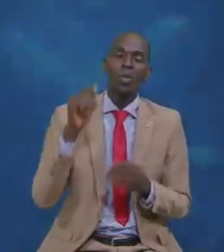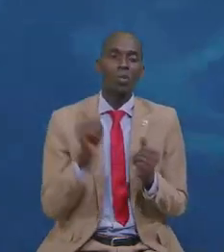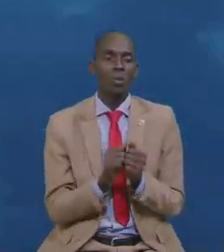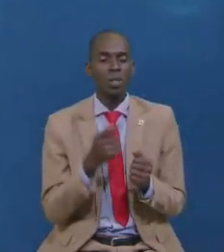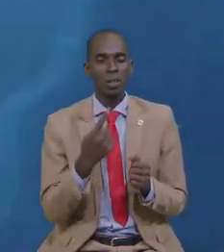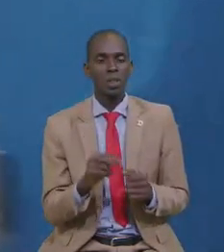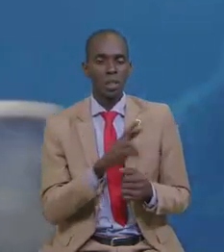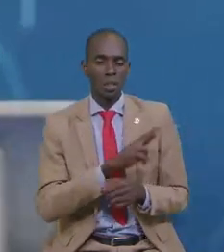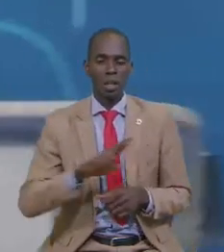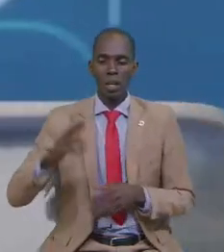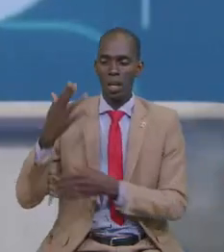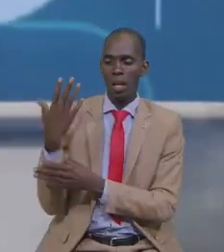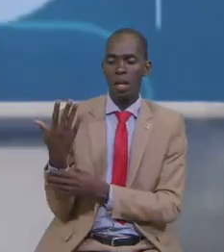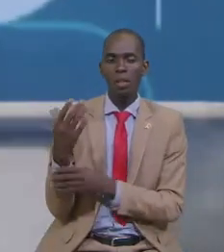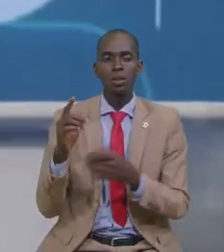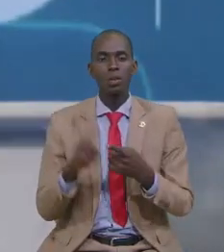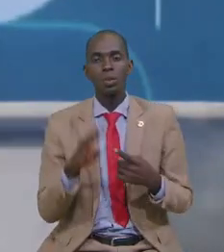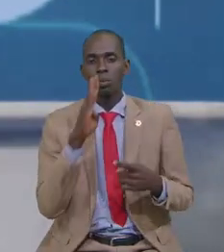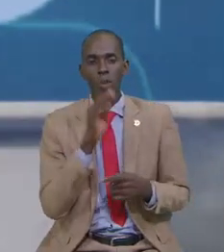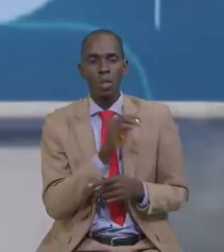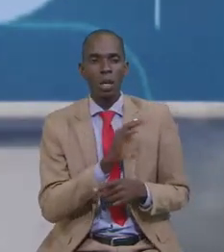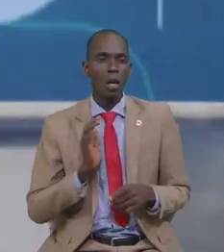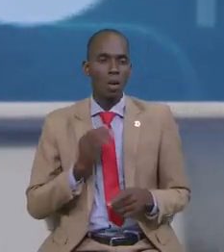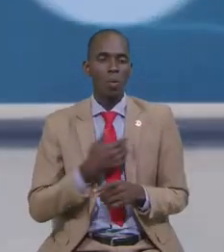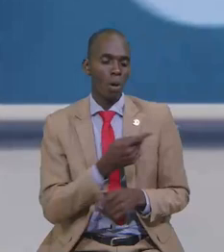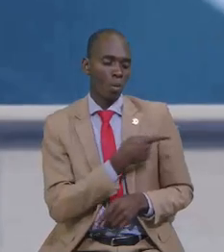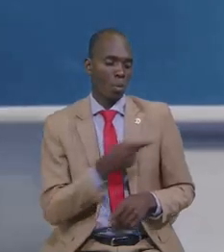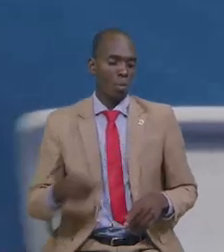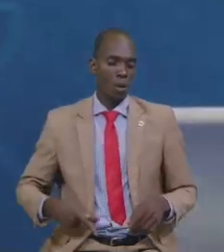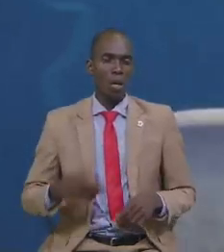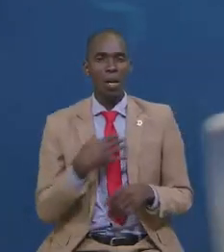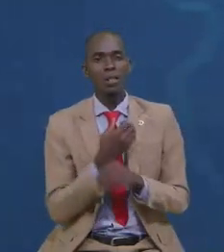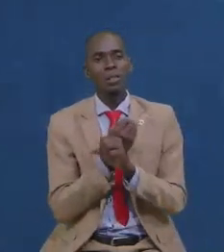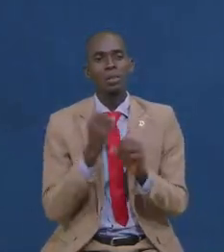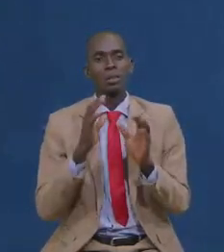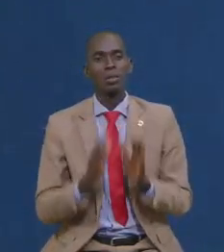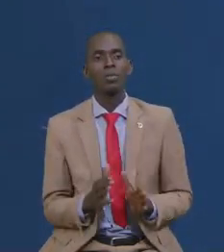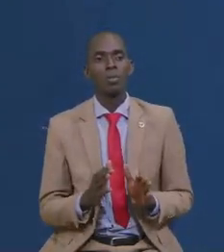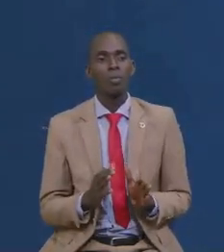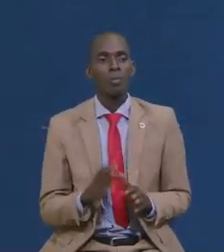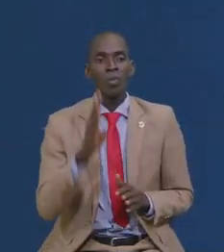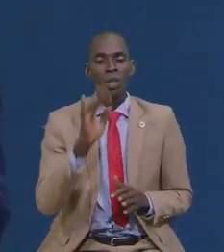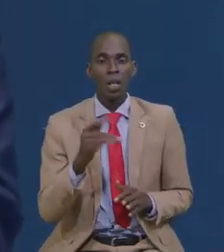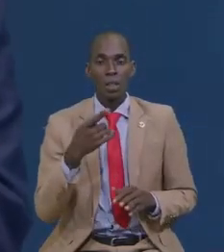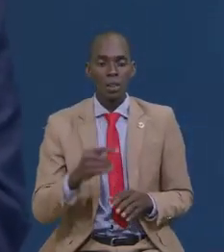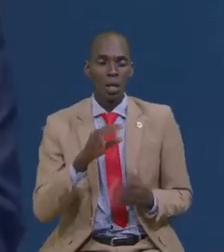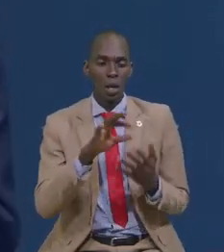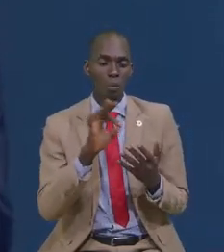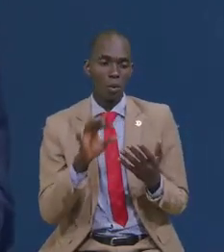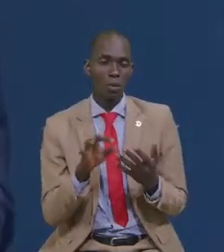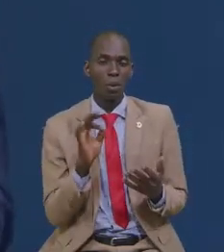droite comme prince et sauveur pour donner à Israël la repentance et le pardon des péchés.